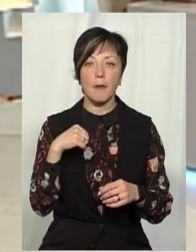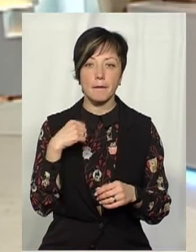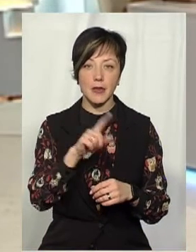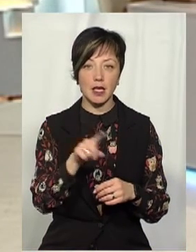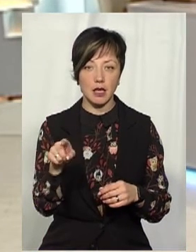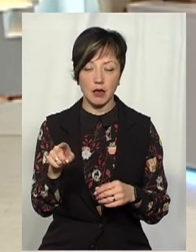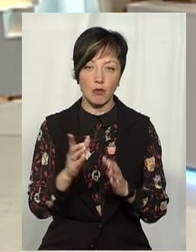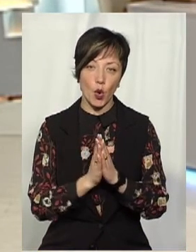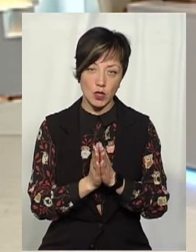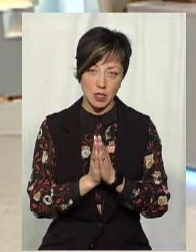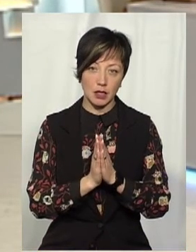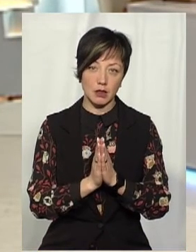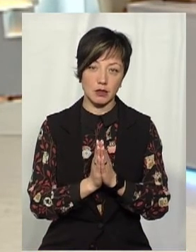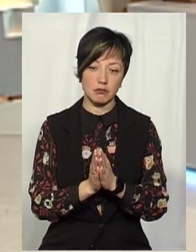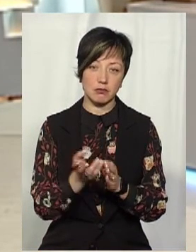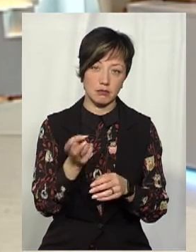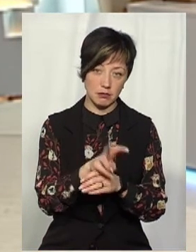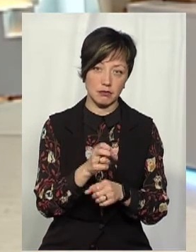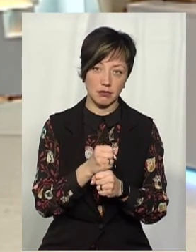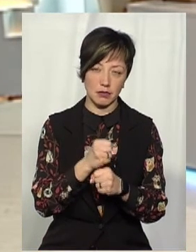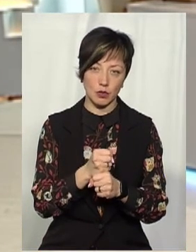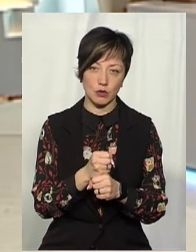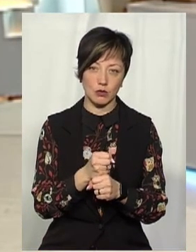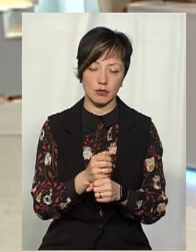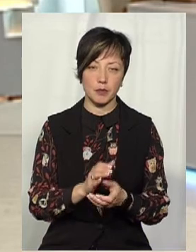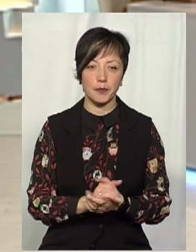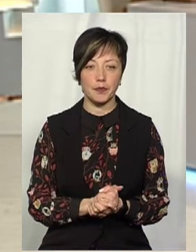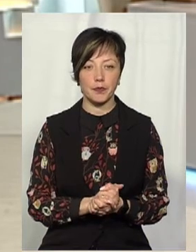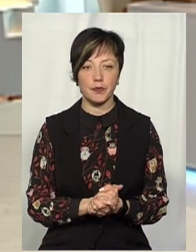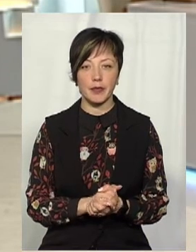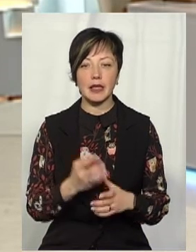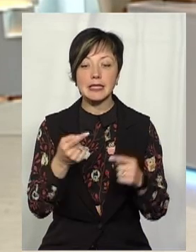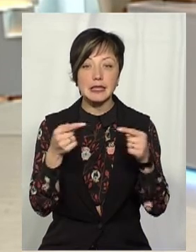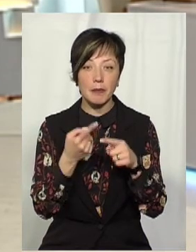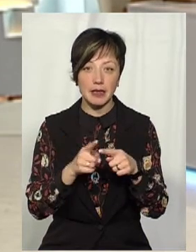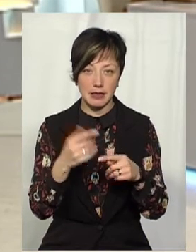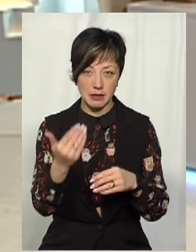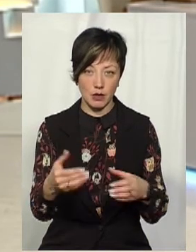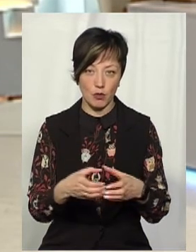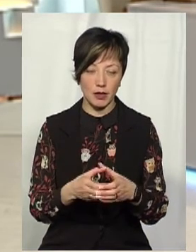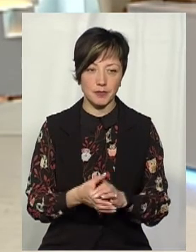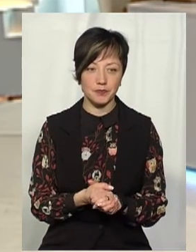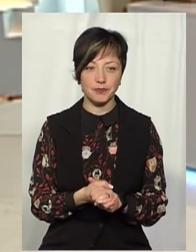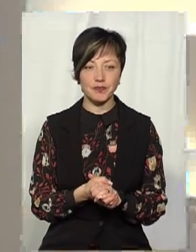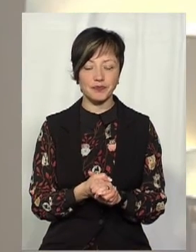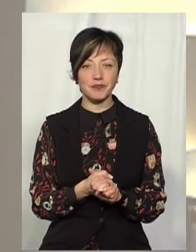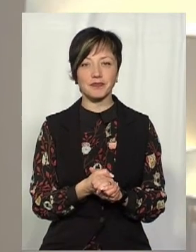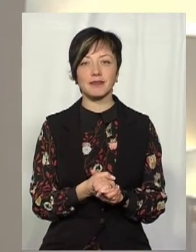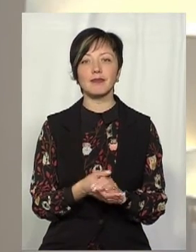їх просили, щоб вони йшли працювати саме на цій громаді. А